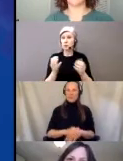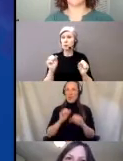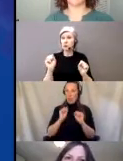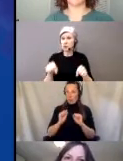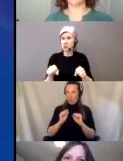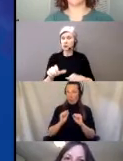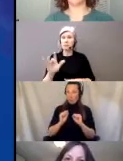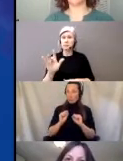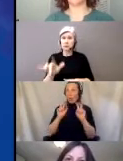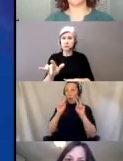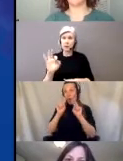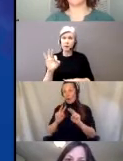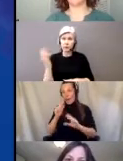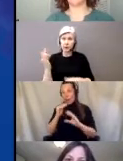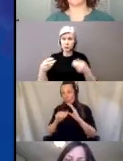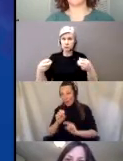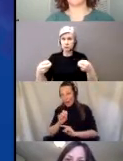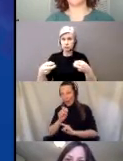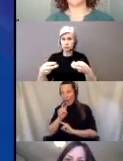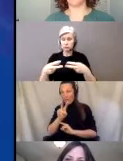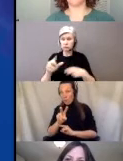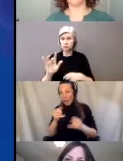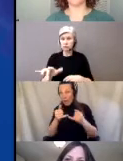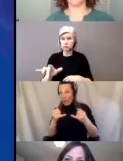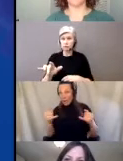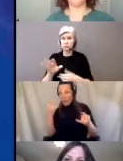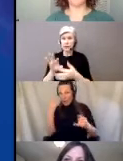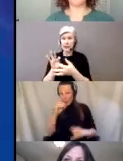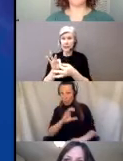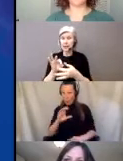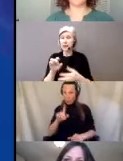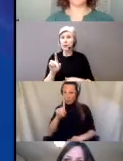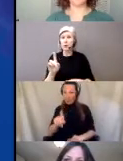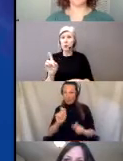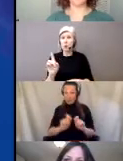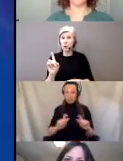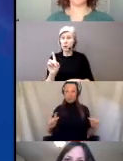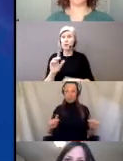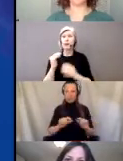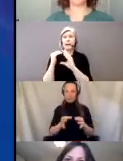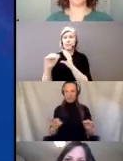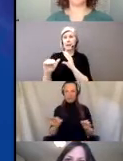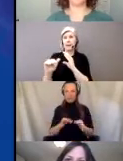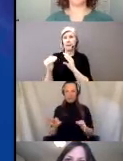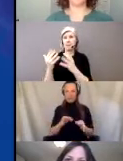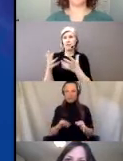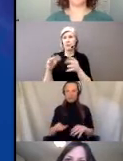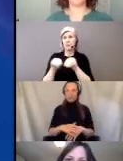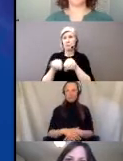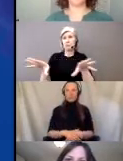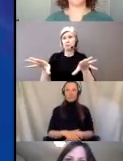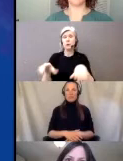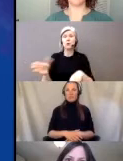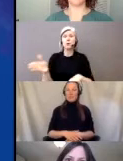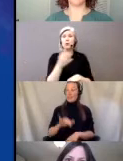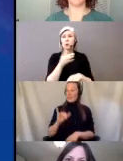été adressé pour vous permettre de vous connecter au forum d'aujourd'hui. For those who require American Sign Language, pour